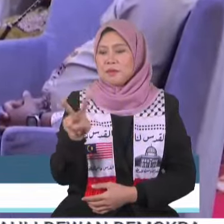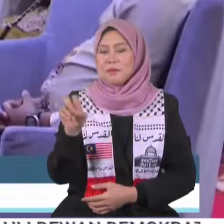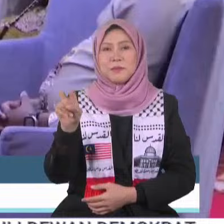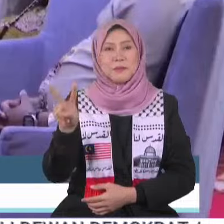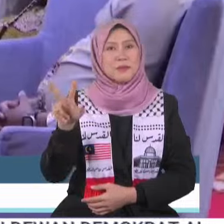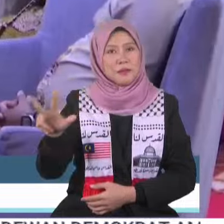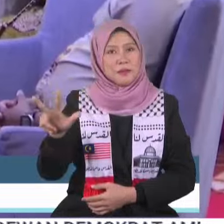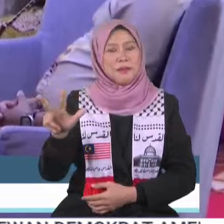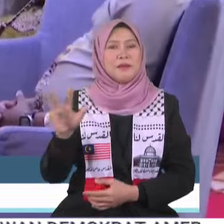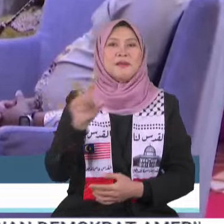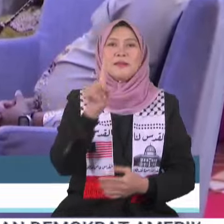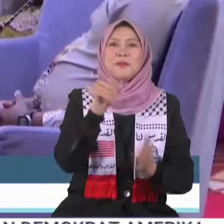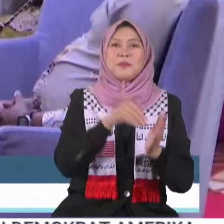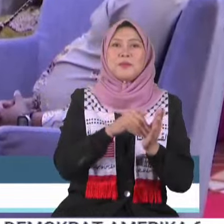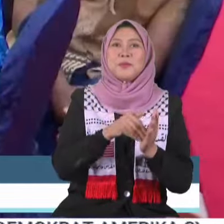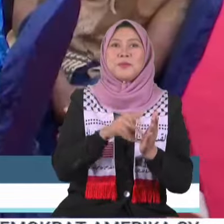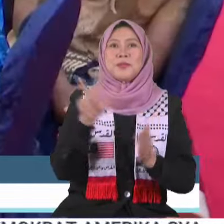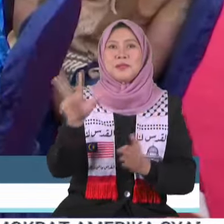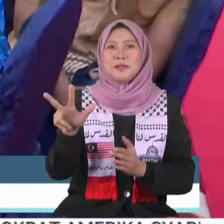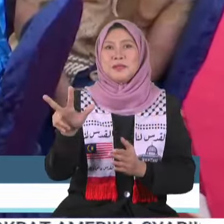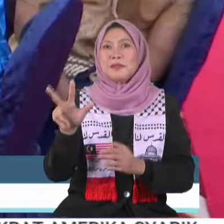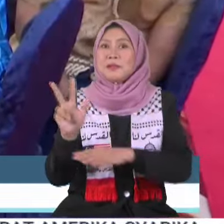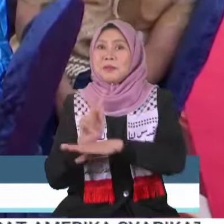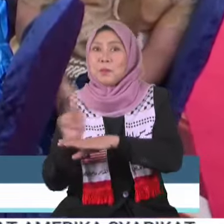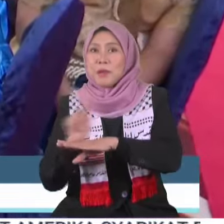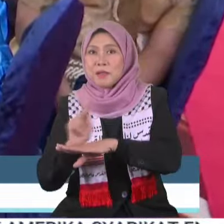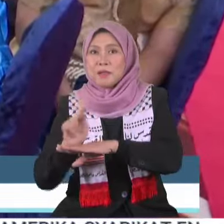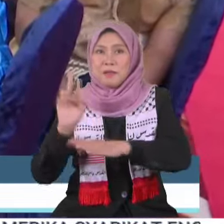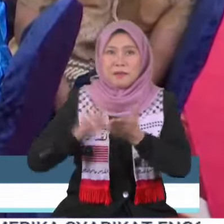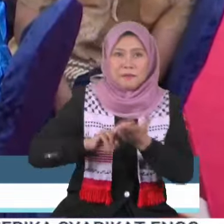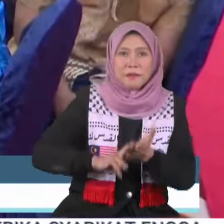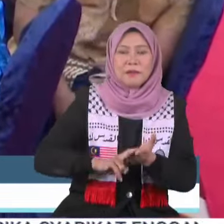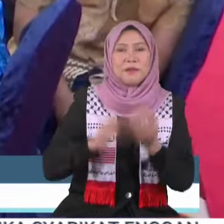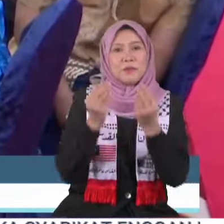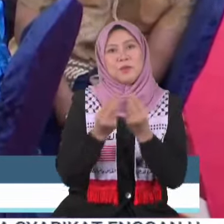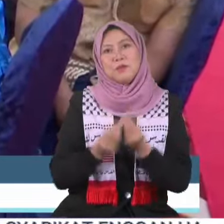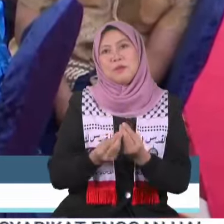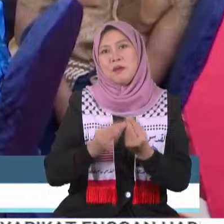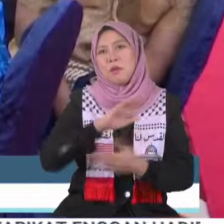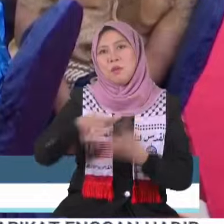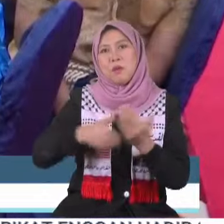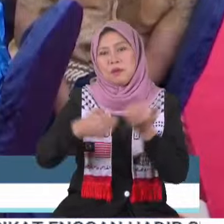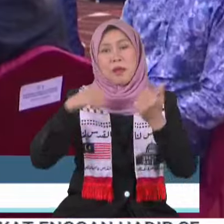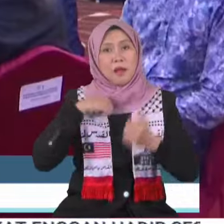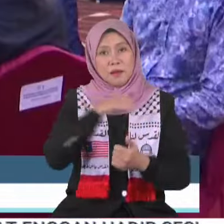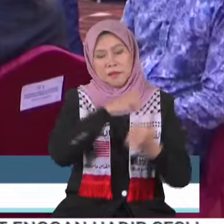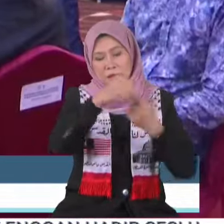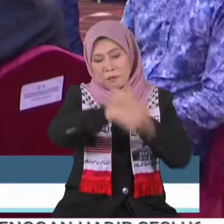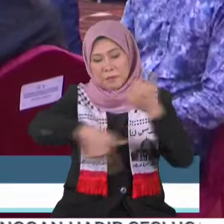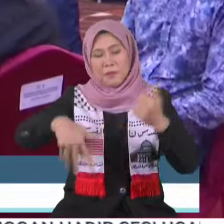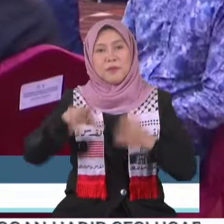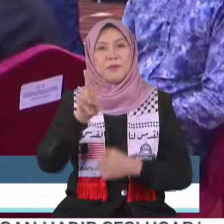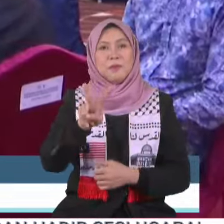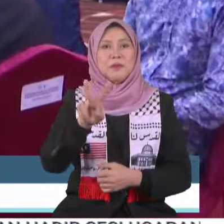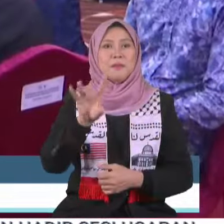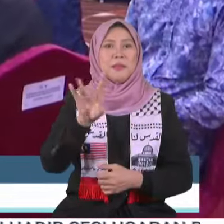2023, sebanyak 1,003 koperasi didaftarkan dengan jumlah keanggotaan seramai